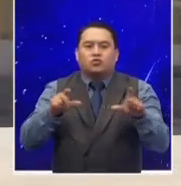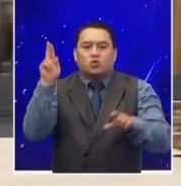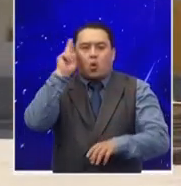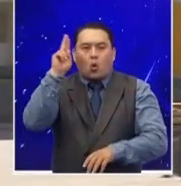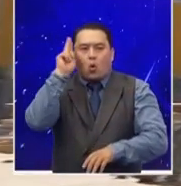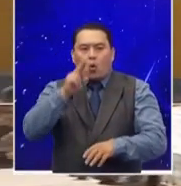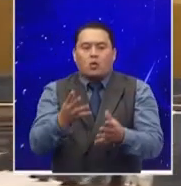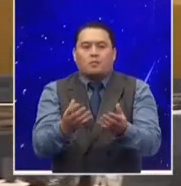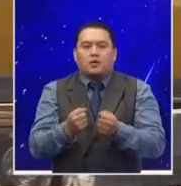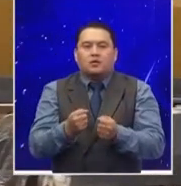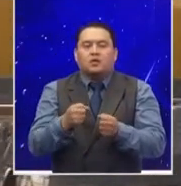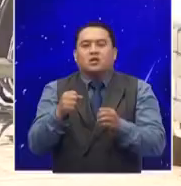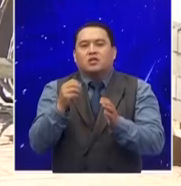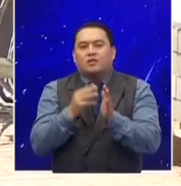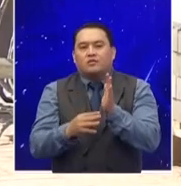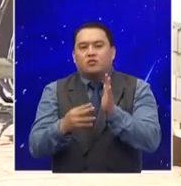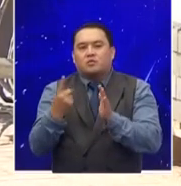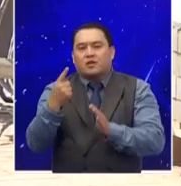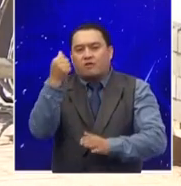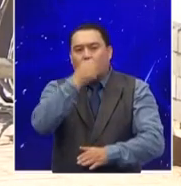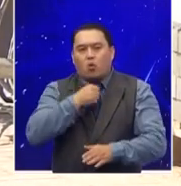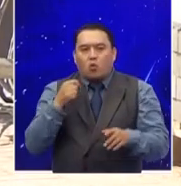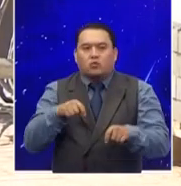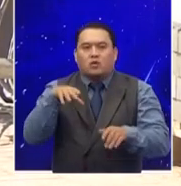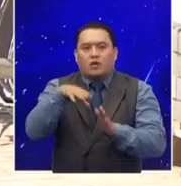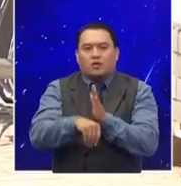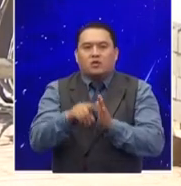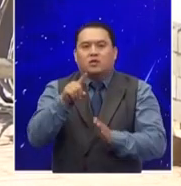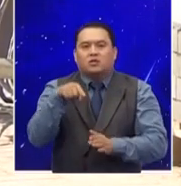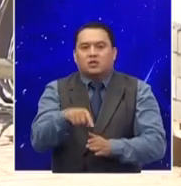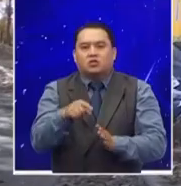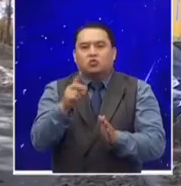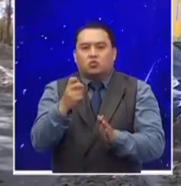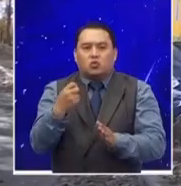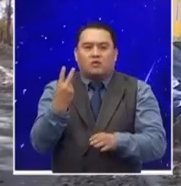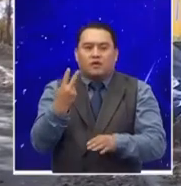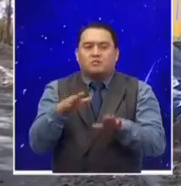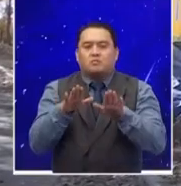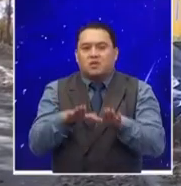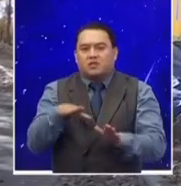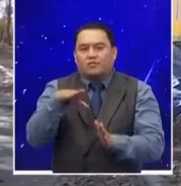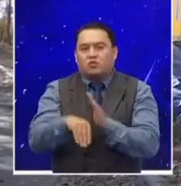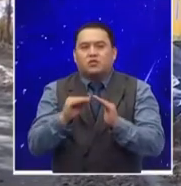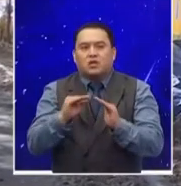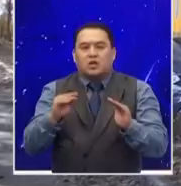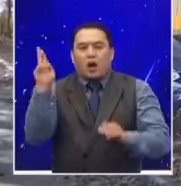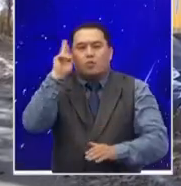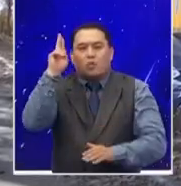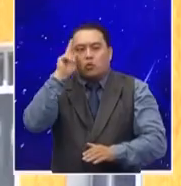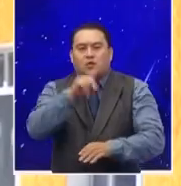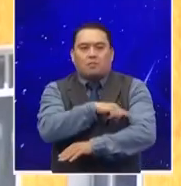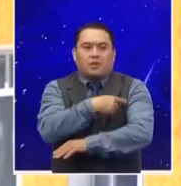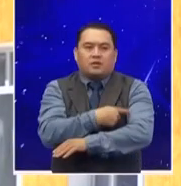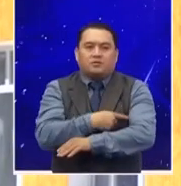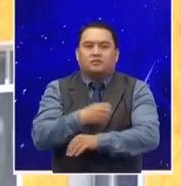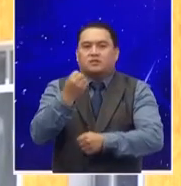и принимает школьников с 1991 года. Она рассчитана на 1172 учебных места, включая детей, обучающихся в мини-центре